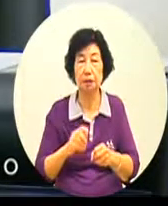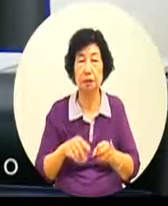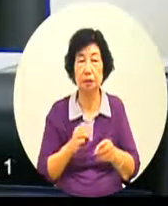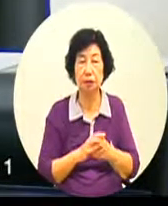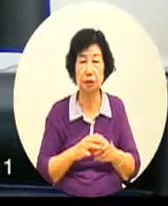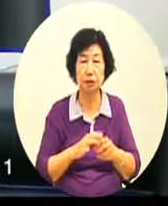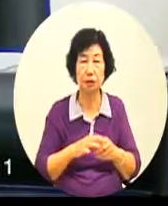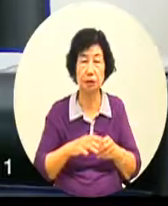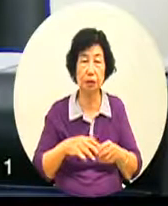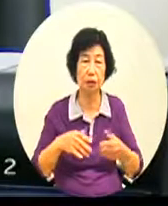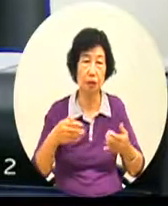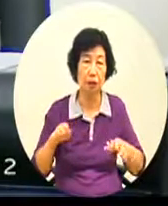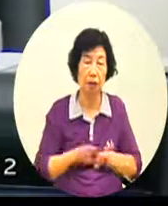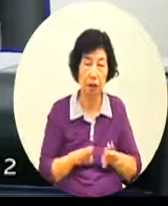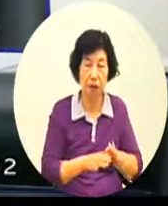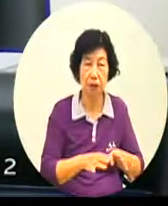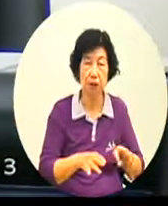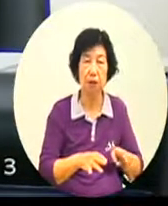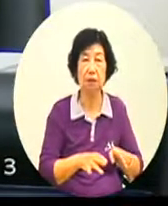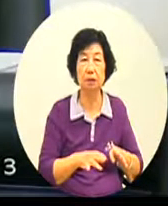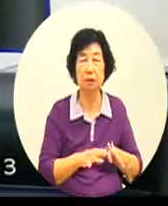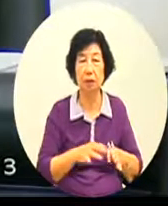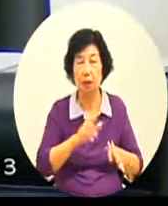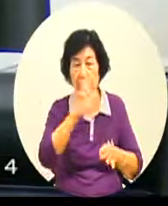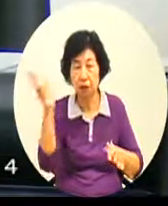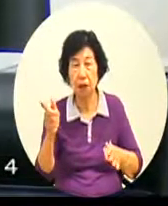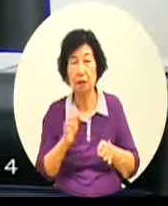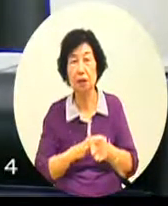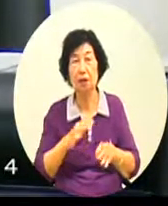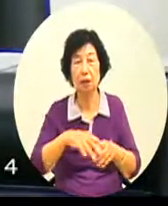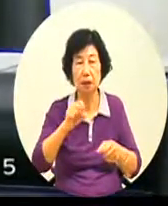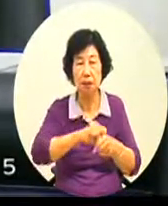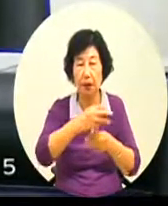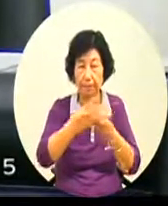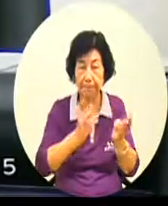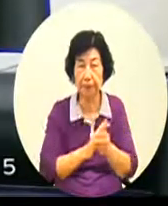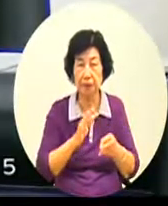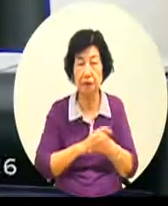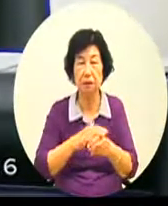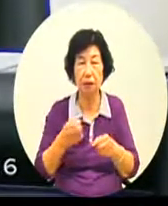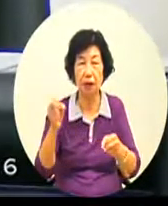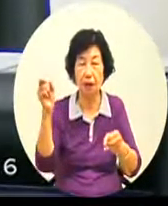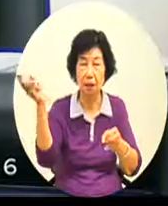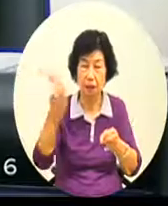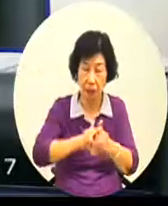班，雇主呢是要付两倍的薪资，然后呢还要补休